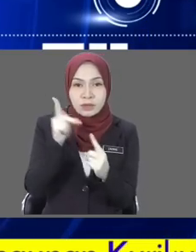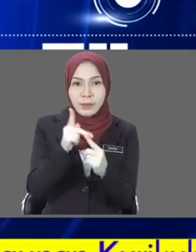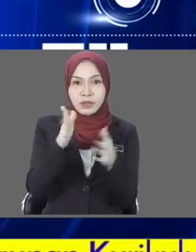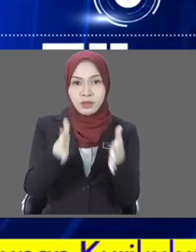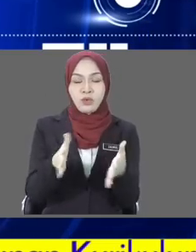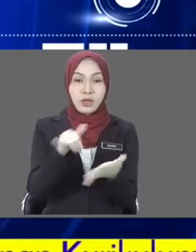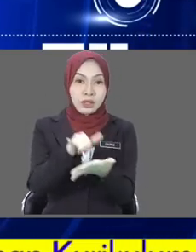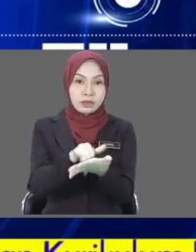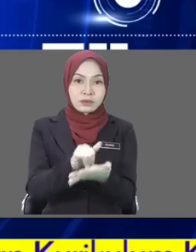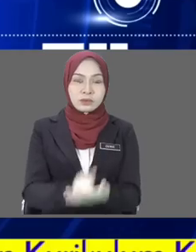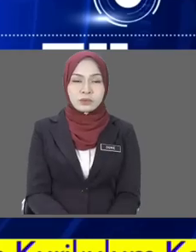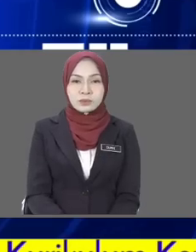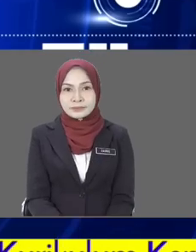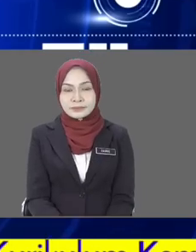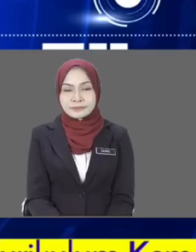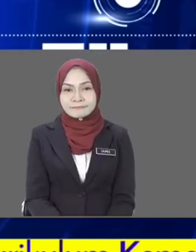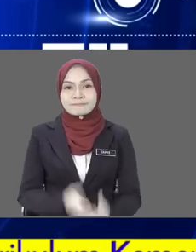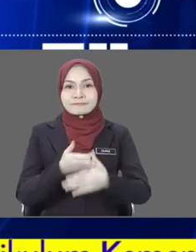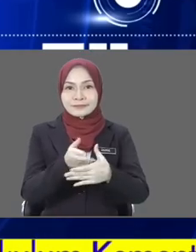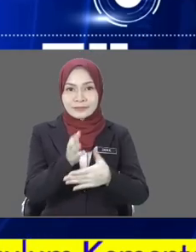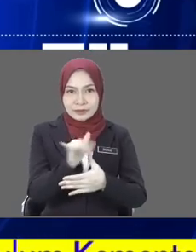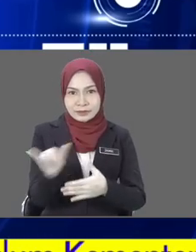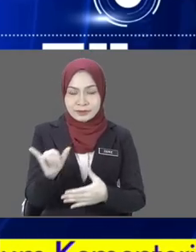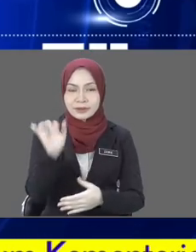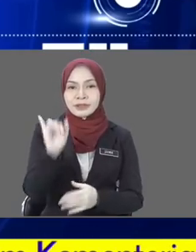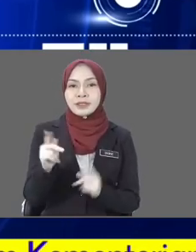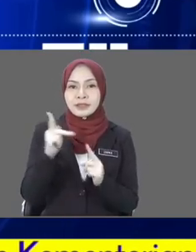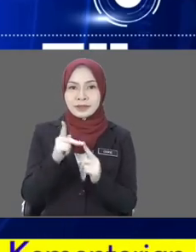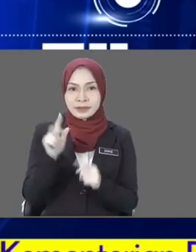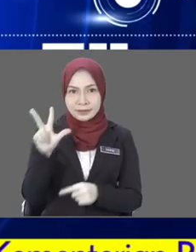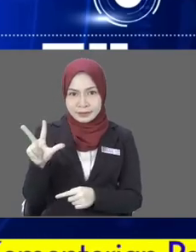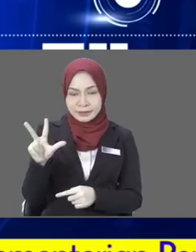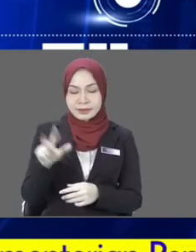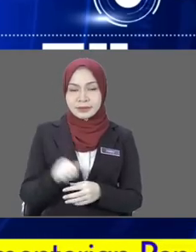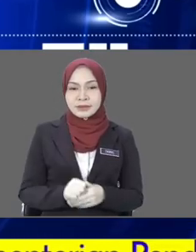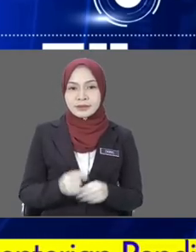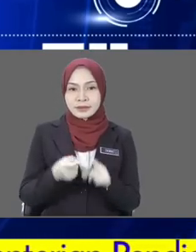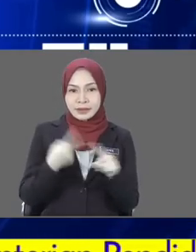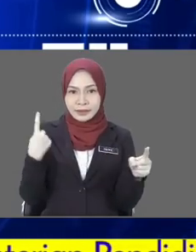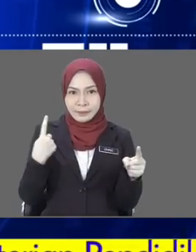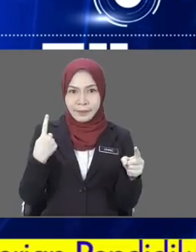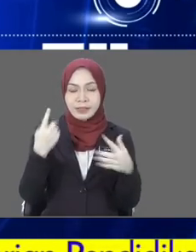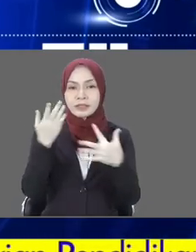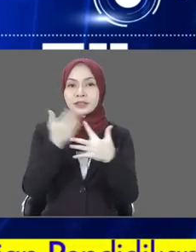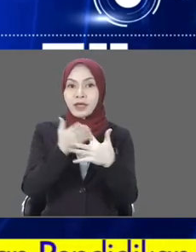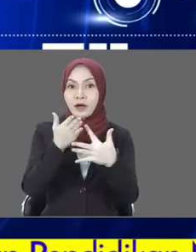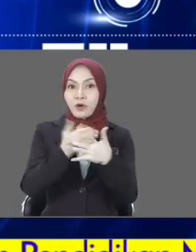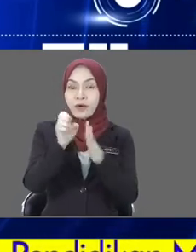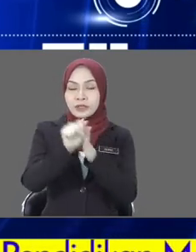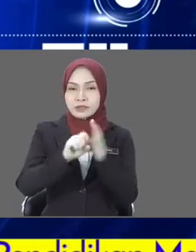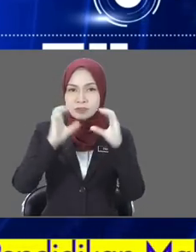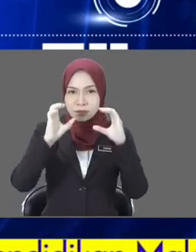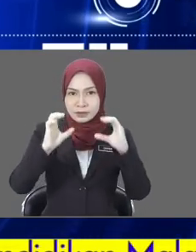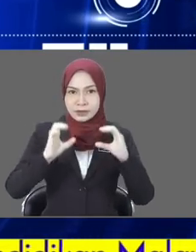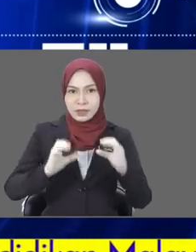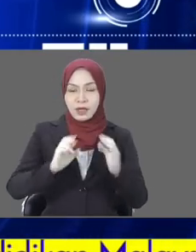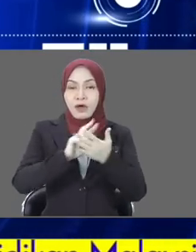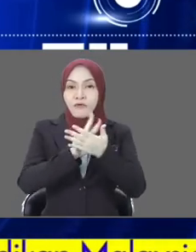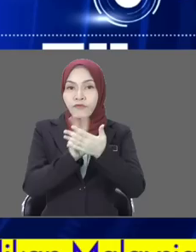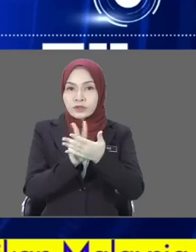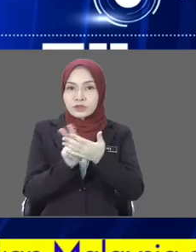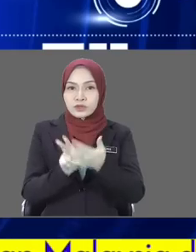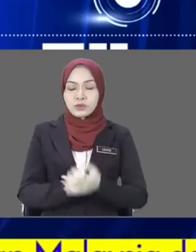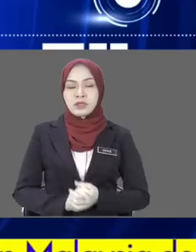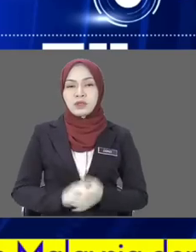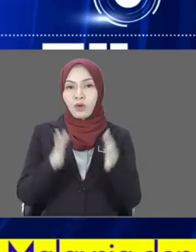lain seterusnya yang ketiga adalah melibatkan gangguan secara visual dimana seseorang menunjukkan